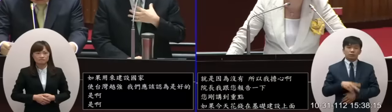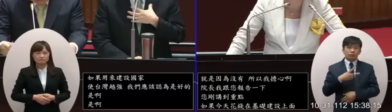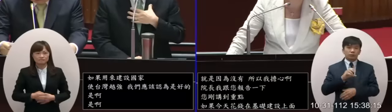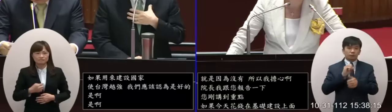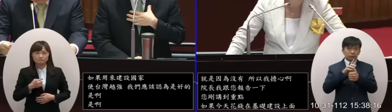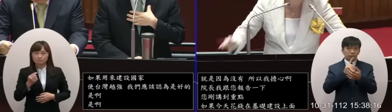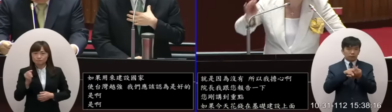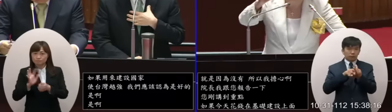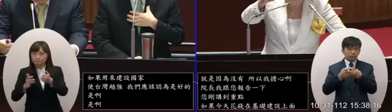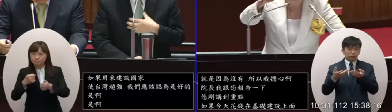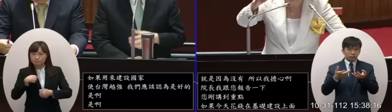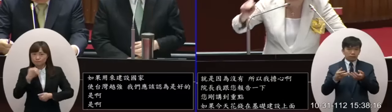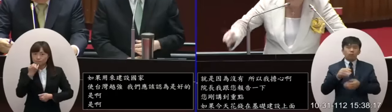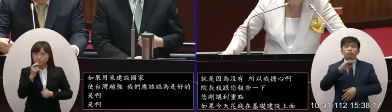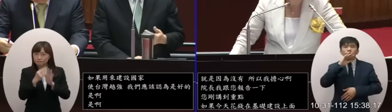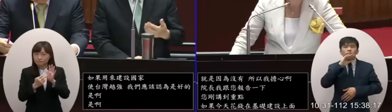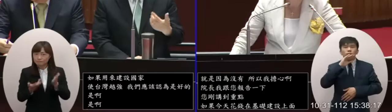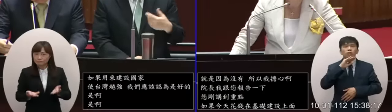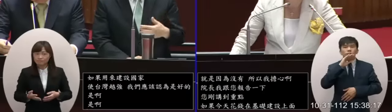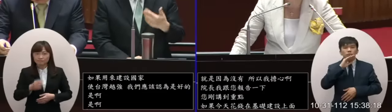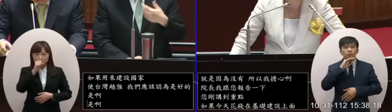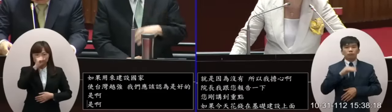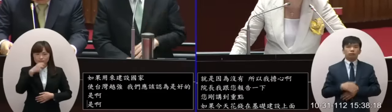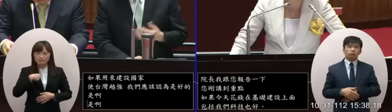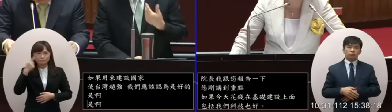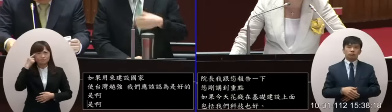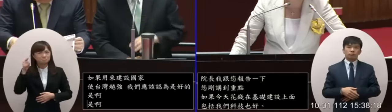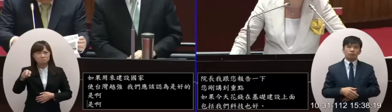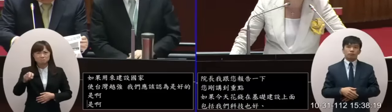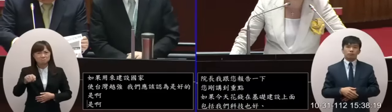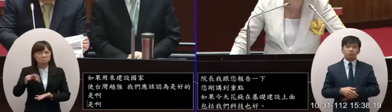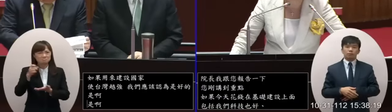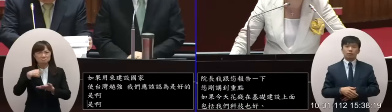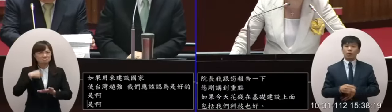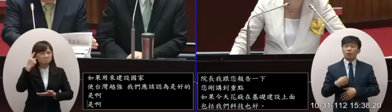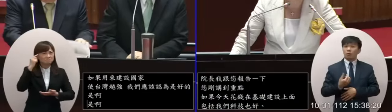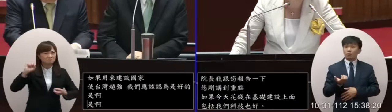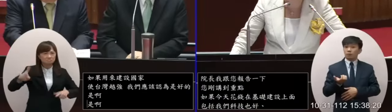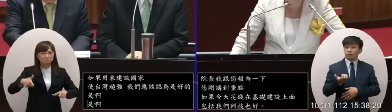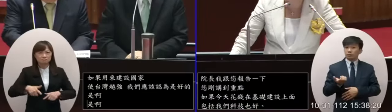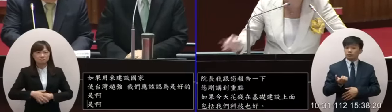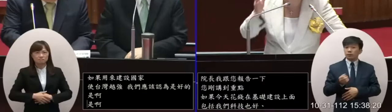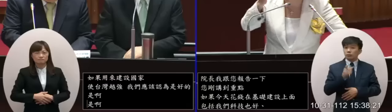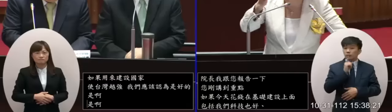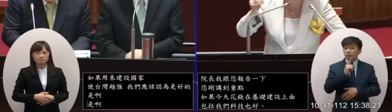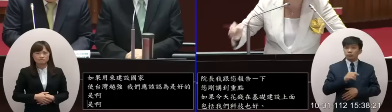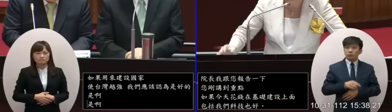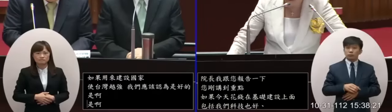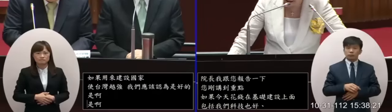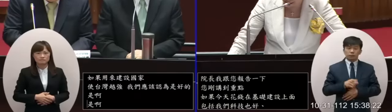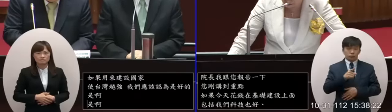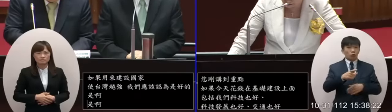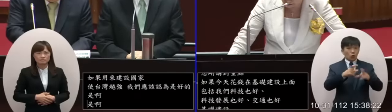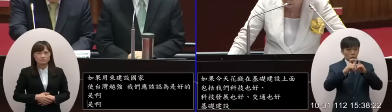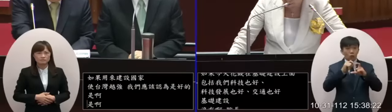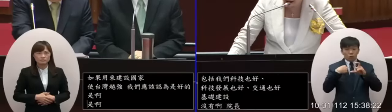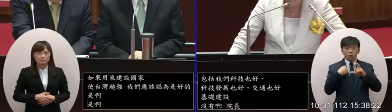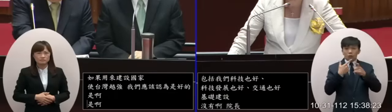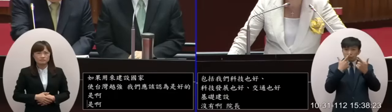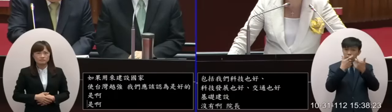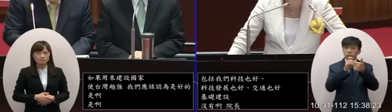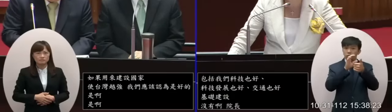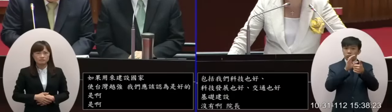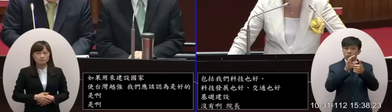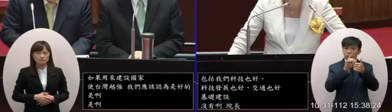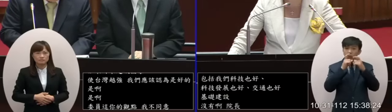啊。第一个， 我可以回答， 没有，马上马上。 我觉得 我刚前面，我刚才前面提到的，您刚我是针对您的回答在说的哈。